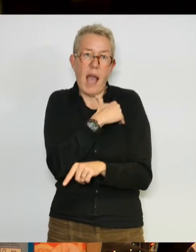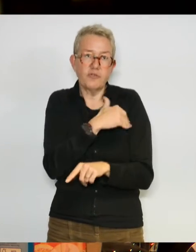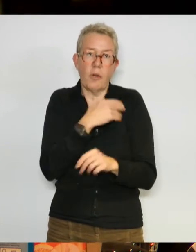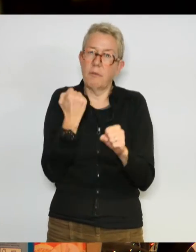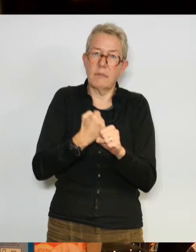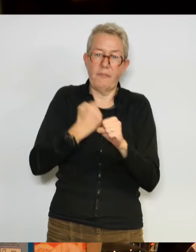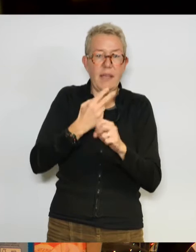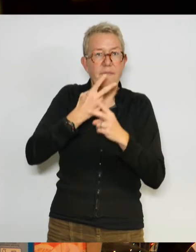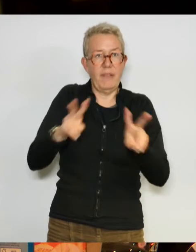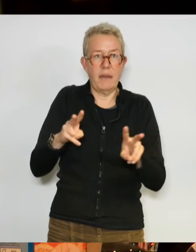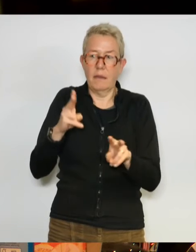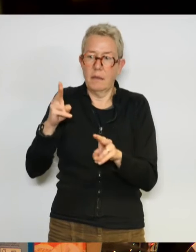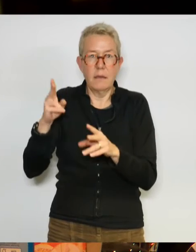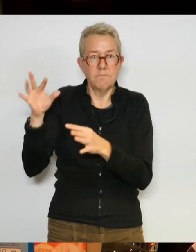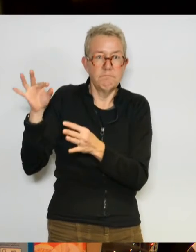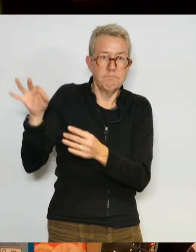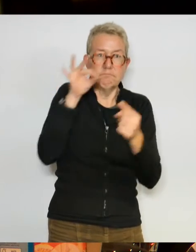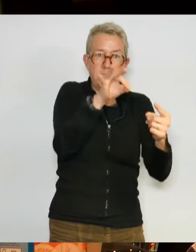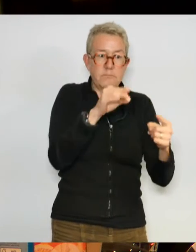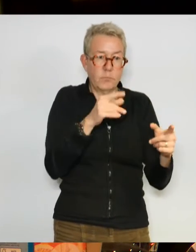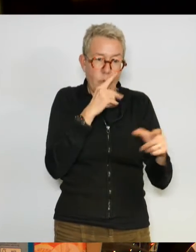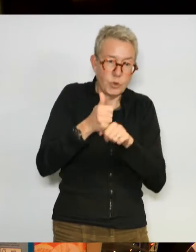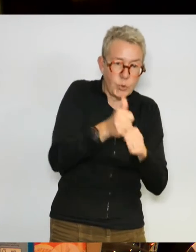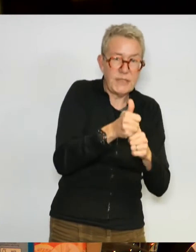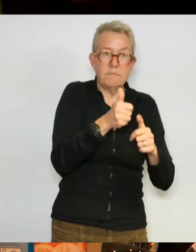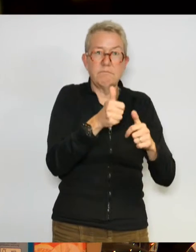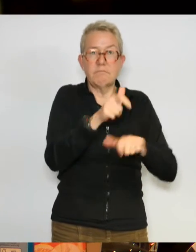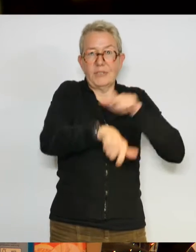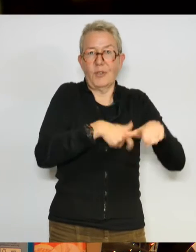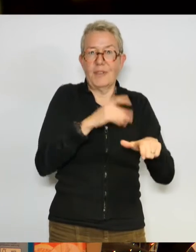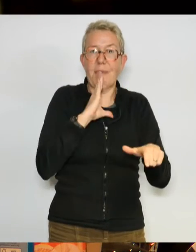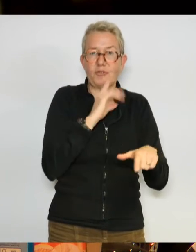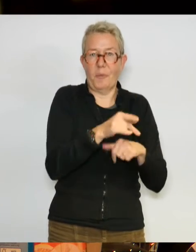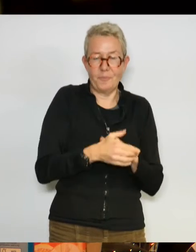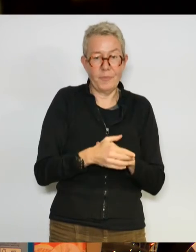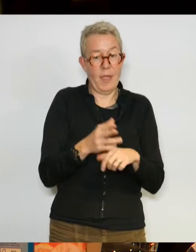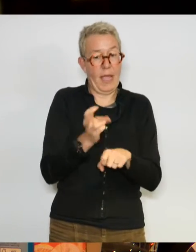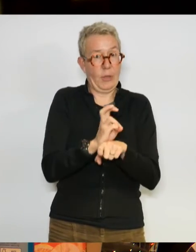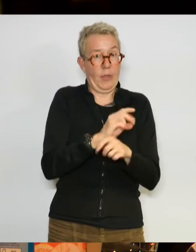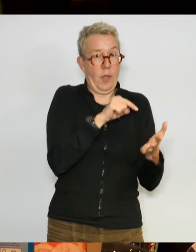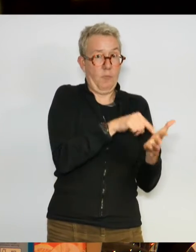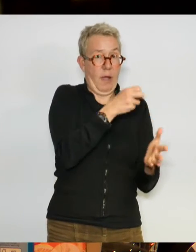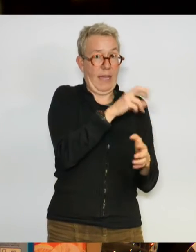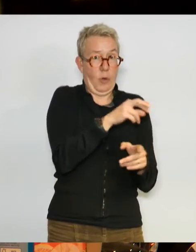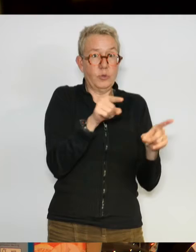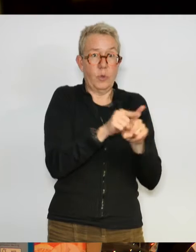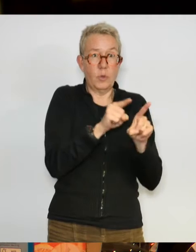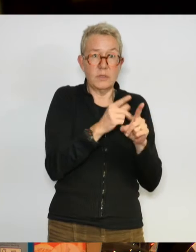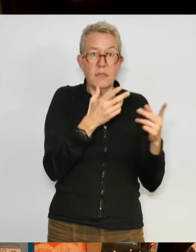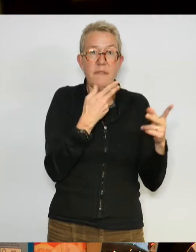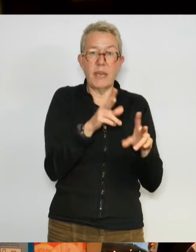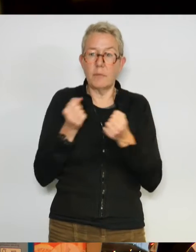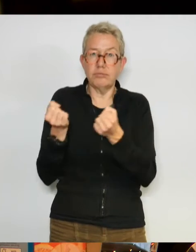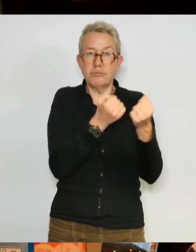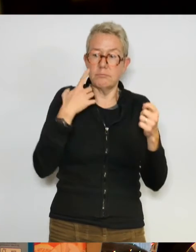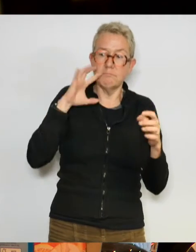été réaffectés pour assurer l'accueil et le suivi des personnes hébergées. Les éducateurs du point Kéros ont également multiplié les maraudes en ville pour